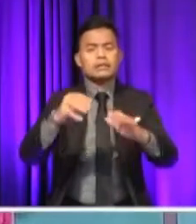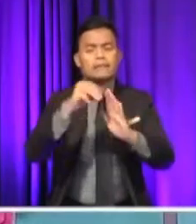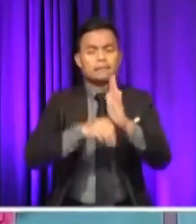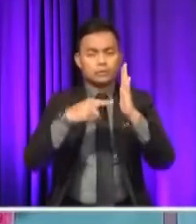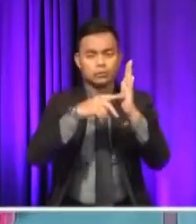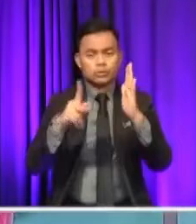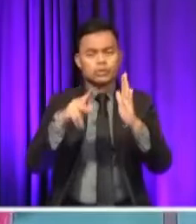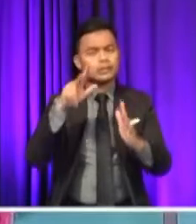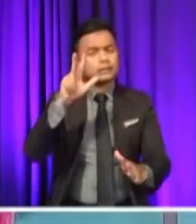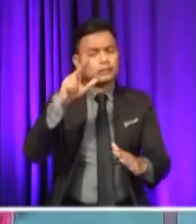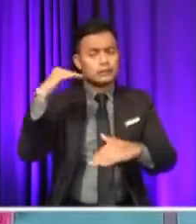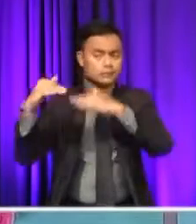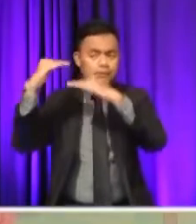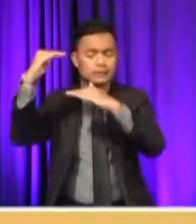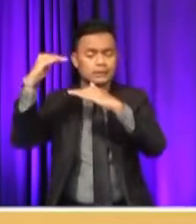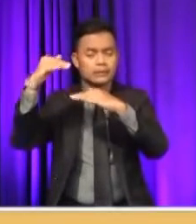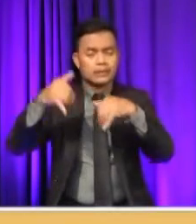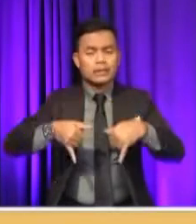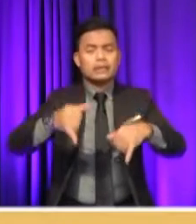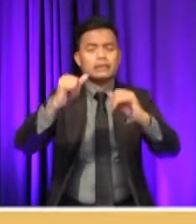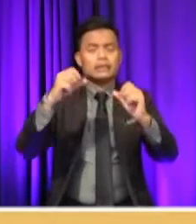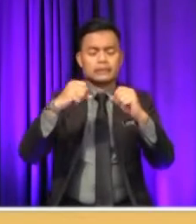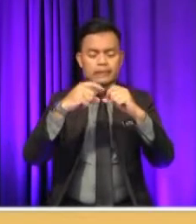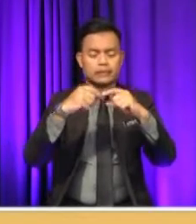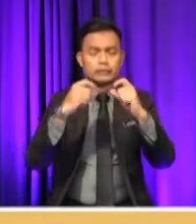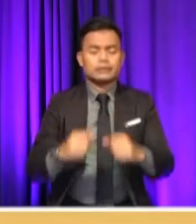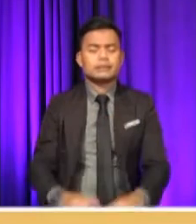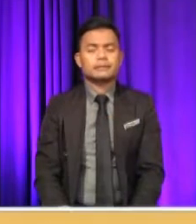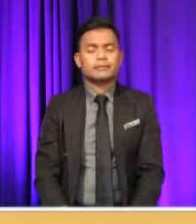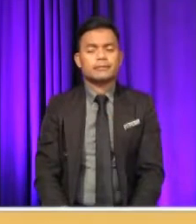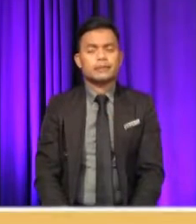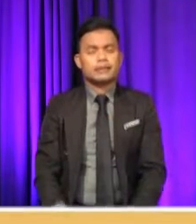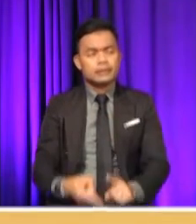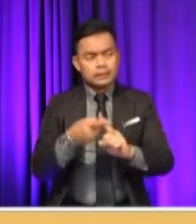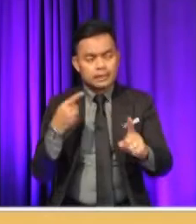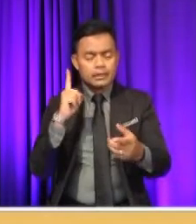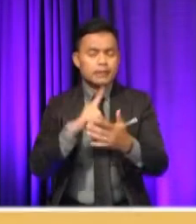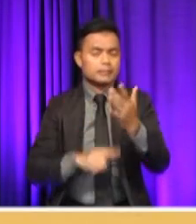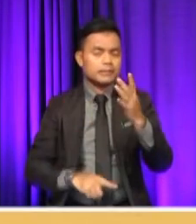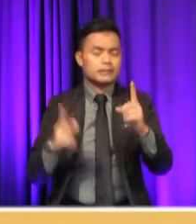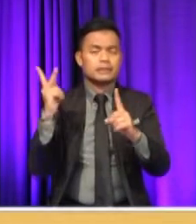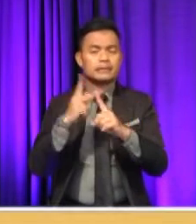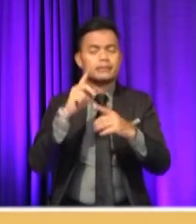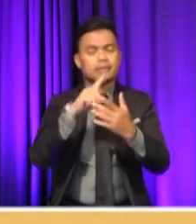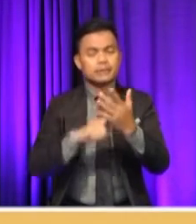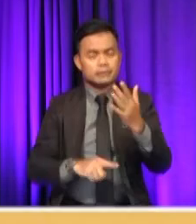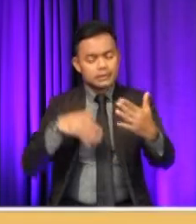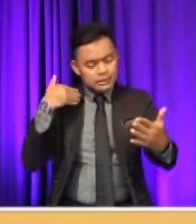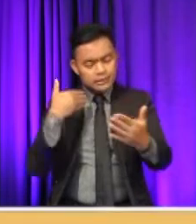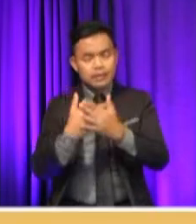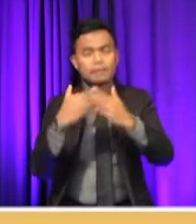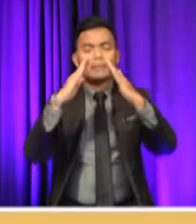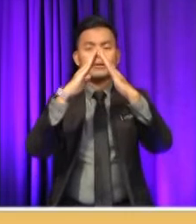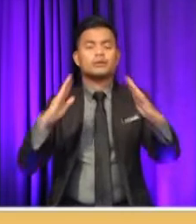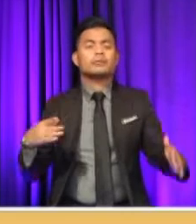elektrik. Lengkapkan carta alir tersebut. Okey, daripada apa kepada apa sampailah ke rumah kita.